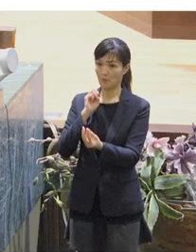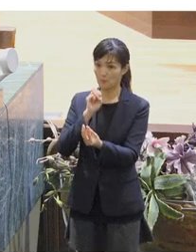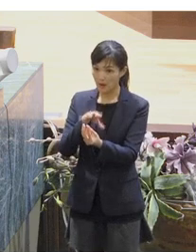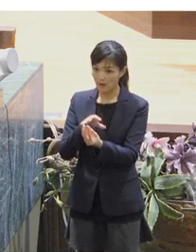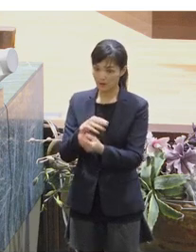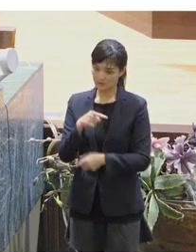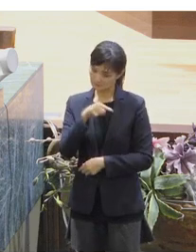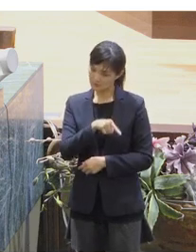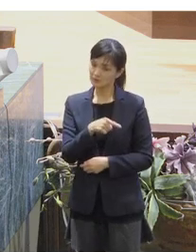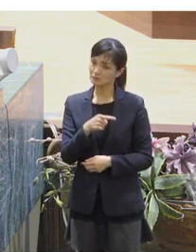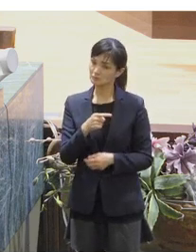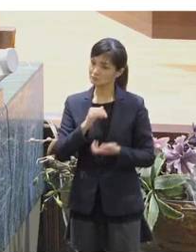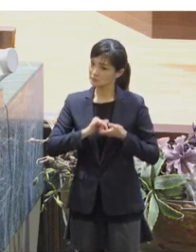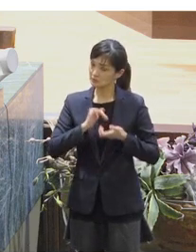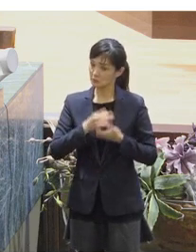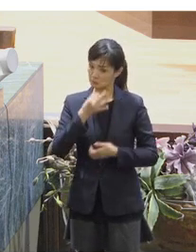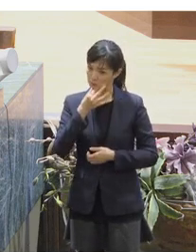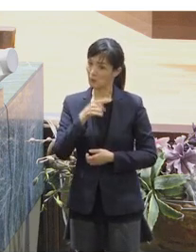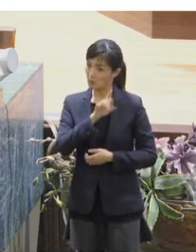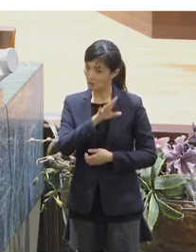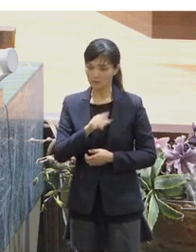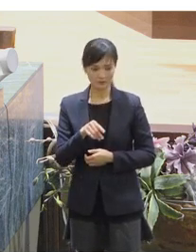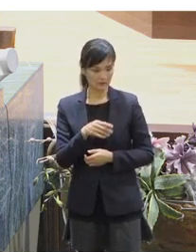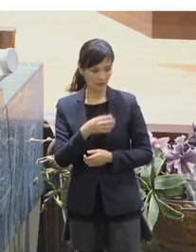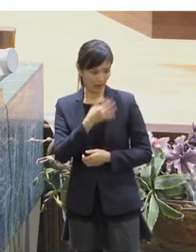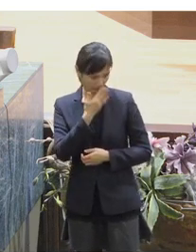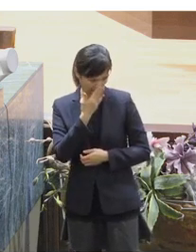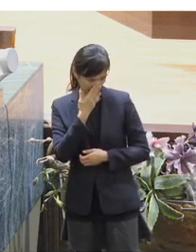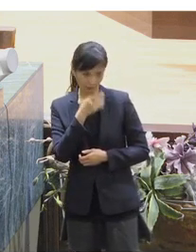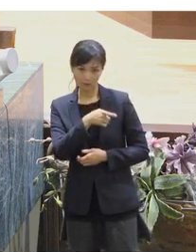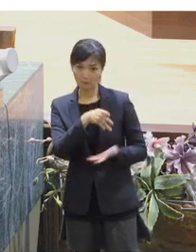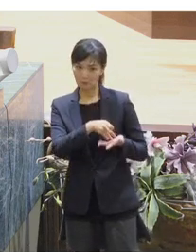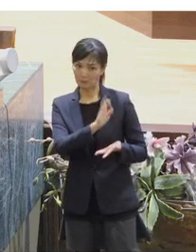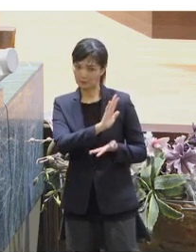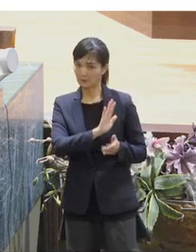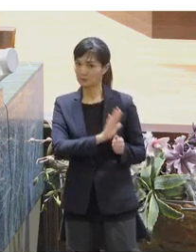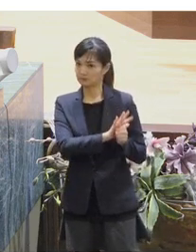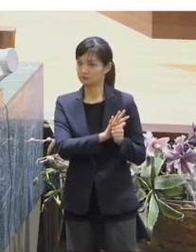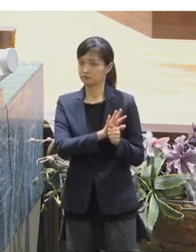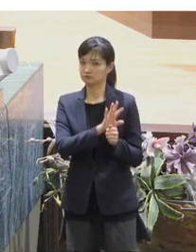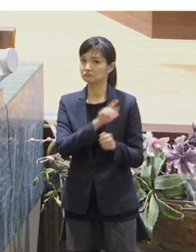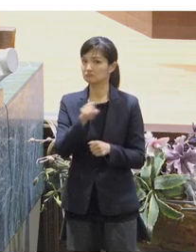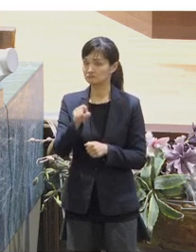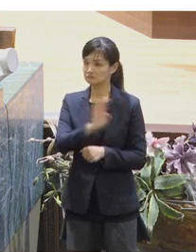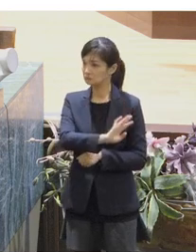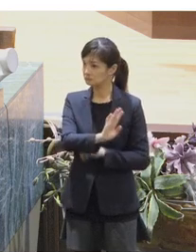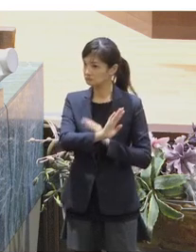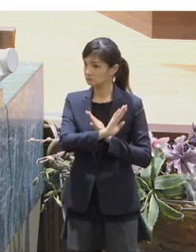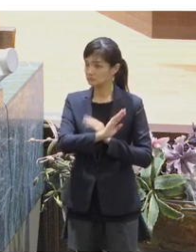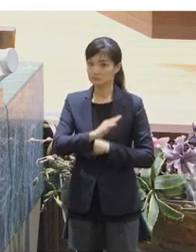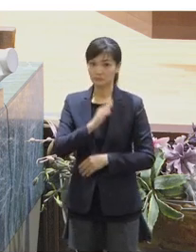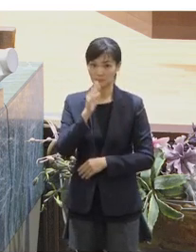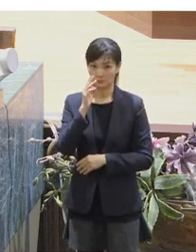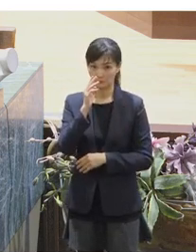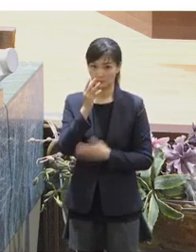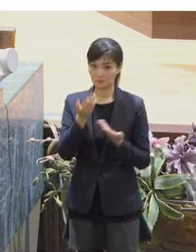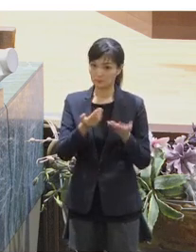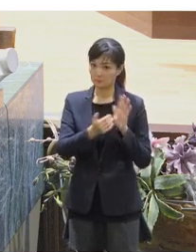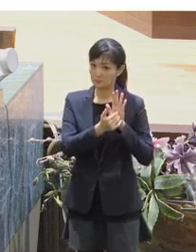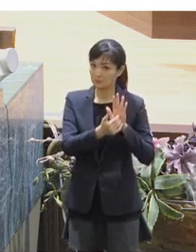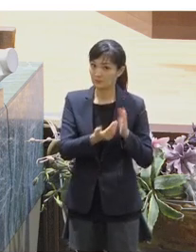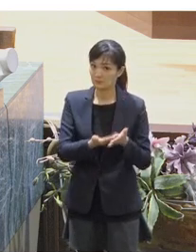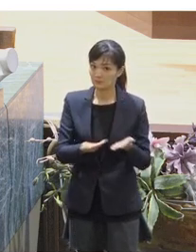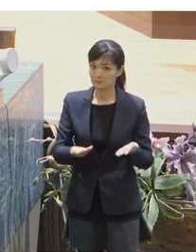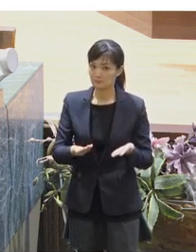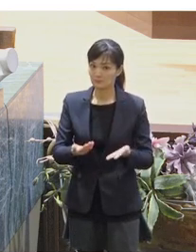候，他就不会签，他就不会推。OK， 好，那这样的表示说，其实在各种